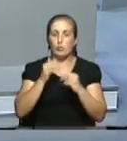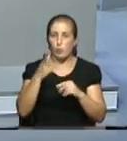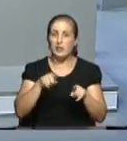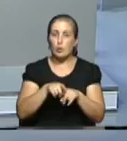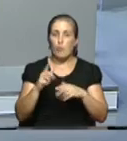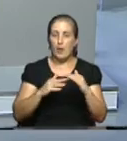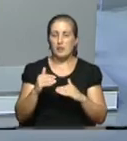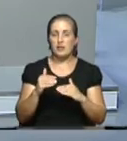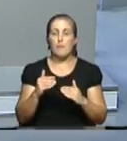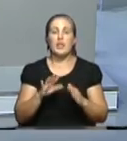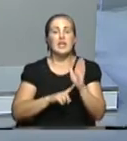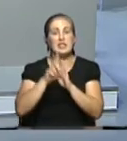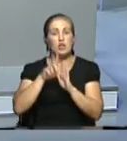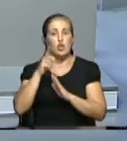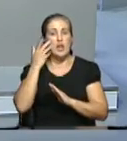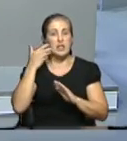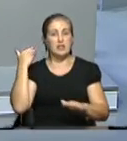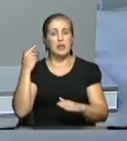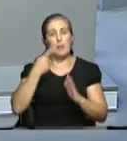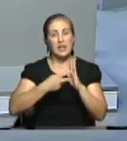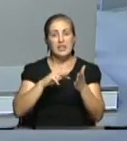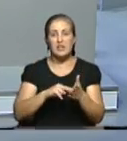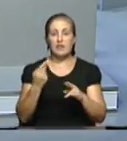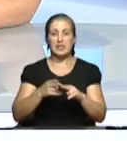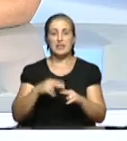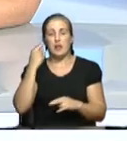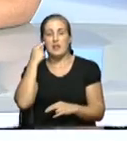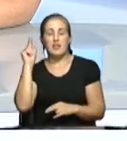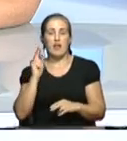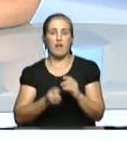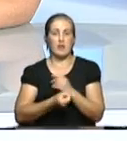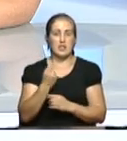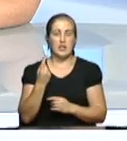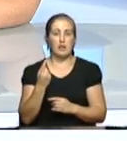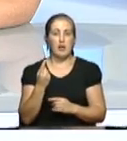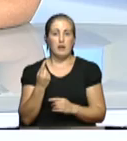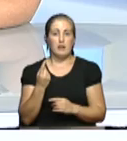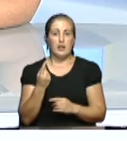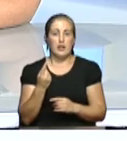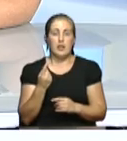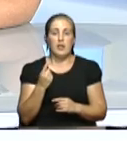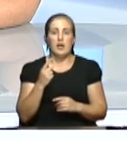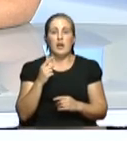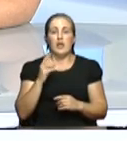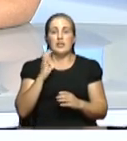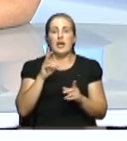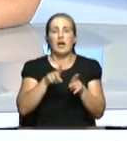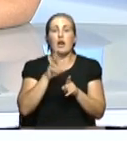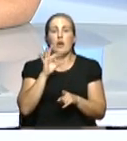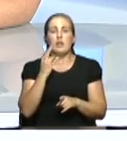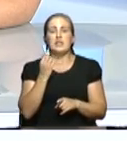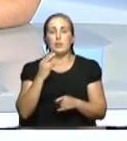изначально когда планировалось эта идея возникла концепция вот